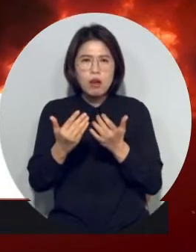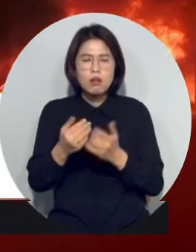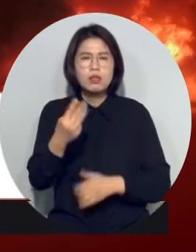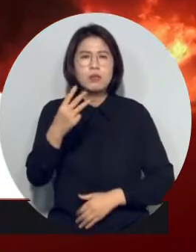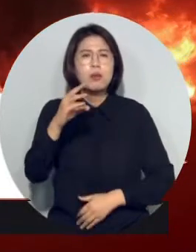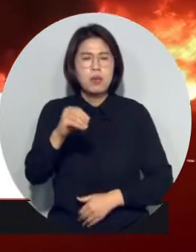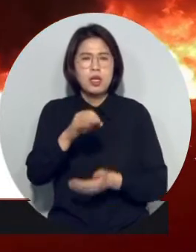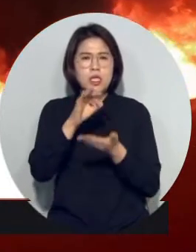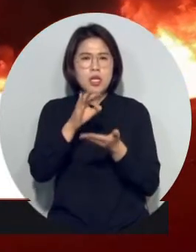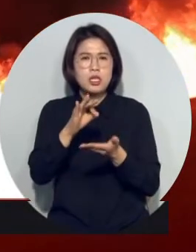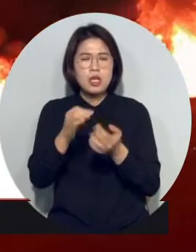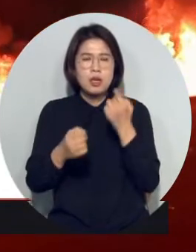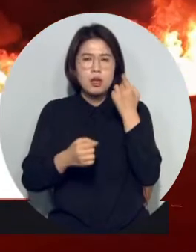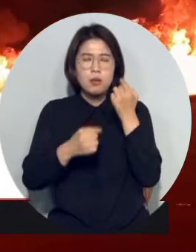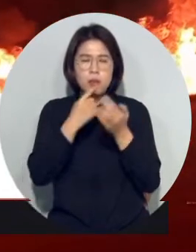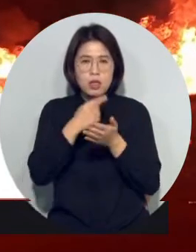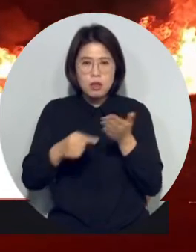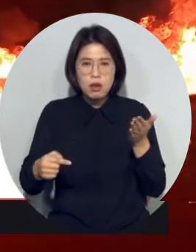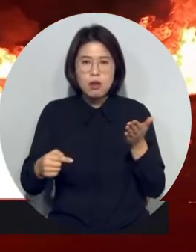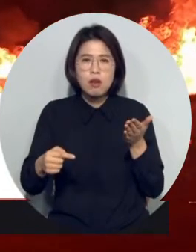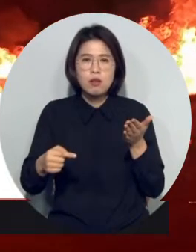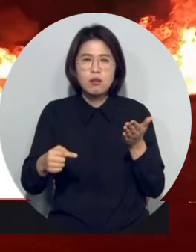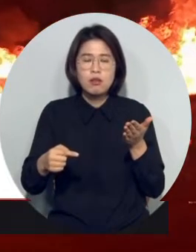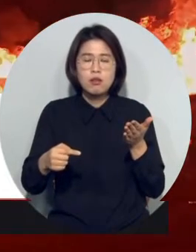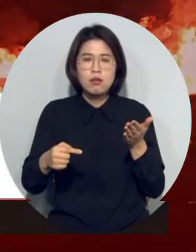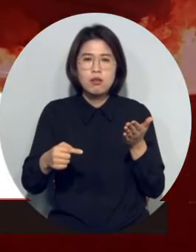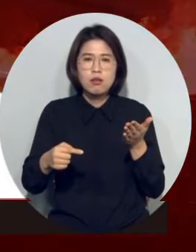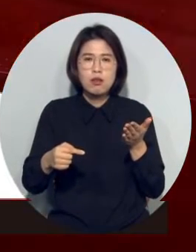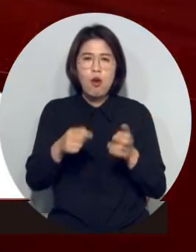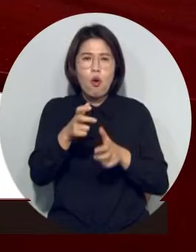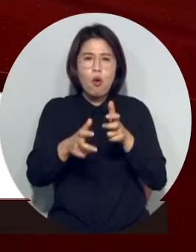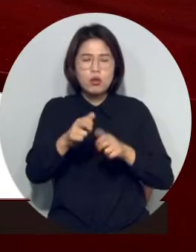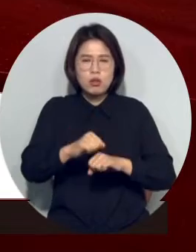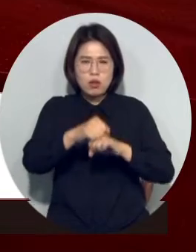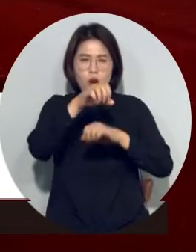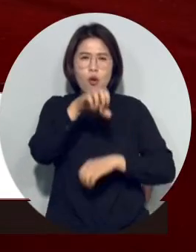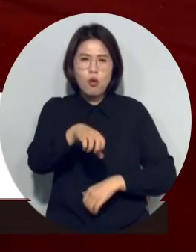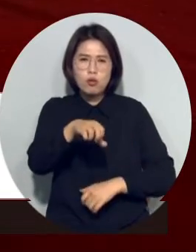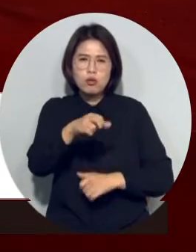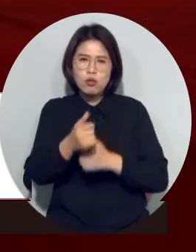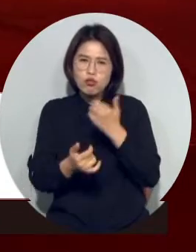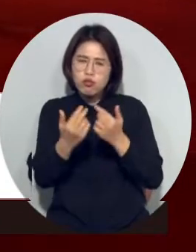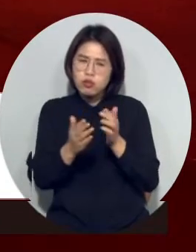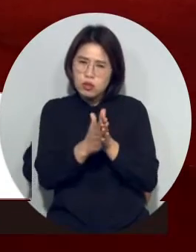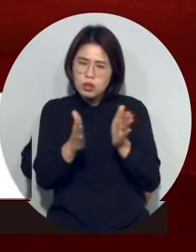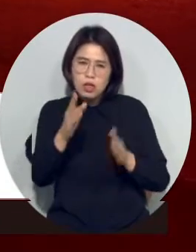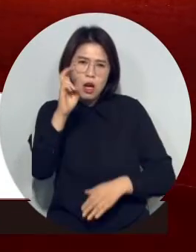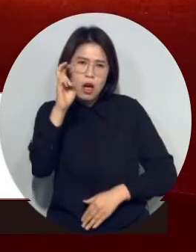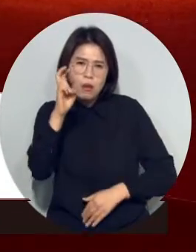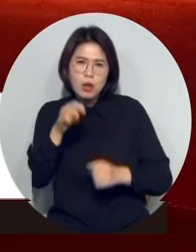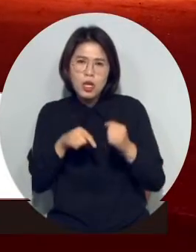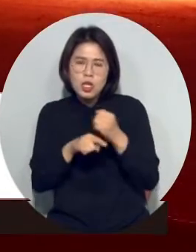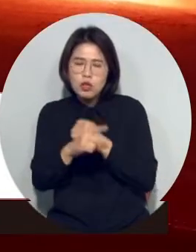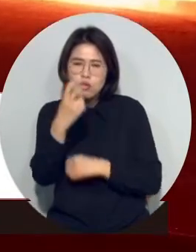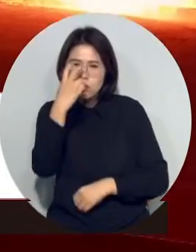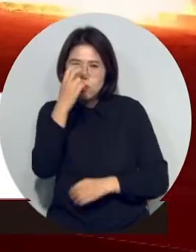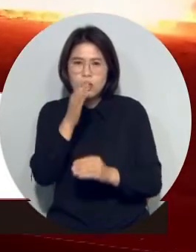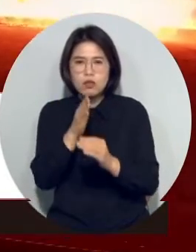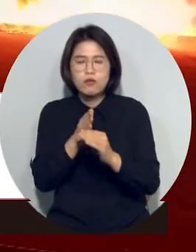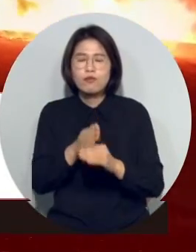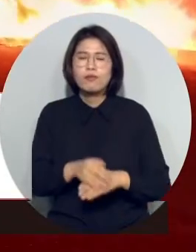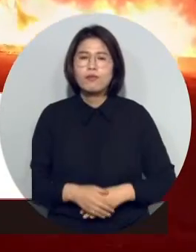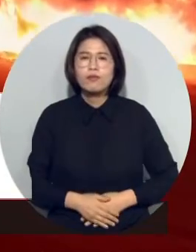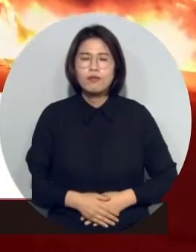3천만 원의 재산피해가 났습니다 소방당국은 공장 이아 적장 에서 불이 시작된 것으로 보고 정확한 화재 원인을 조사하고